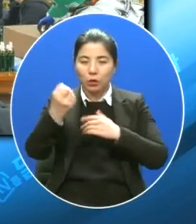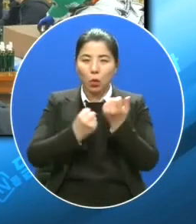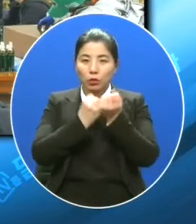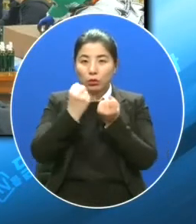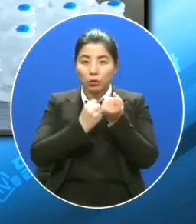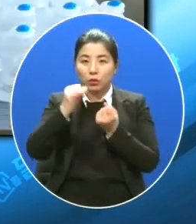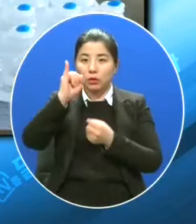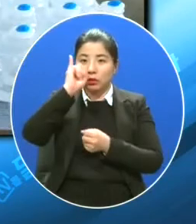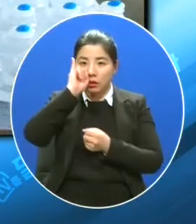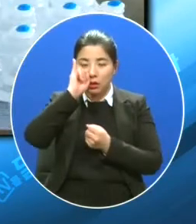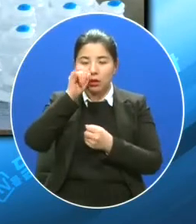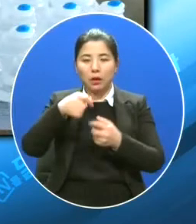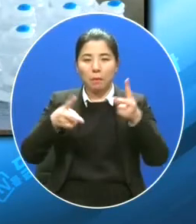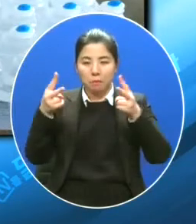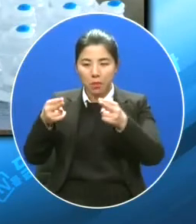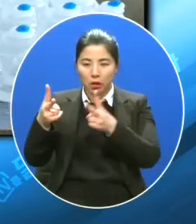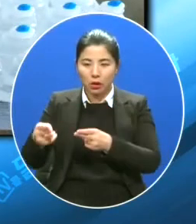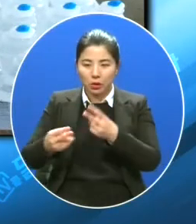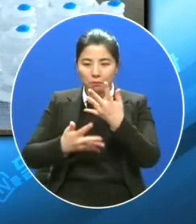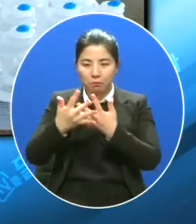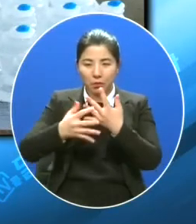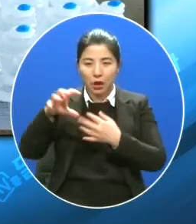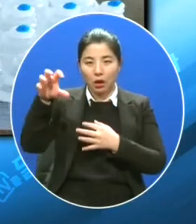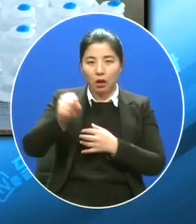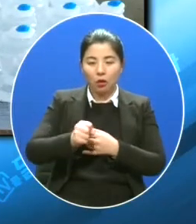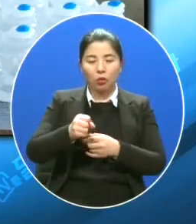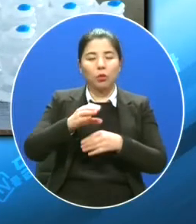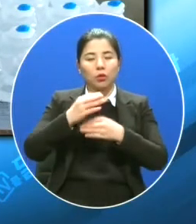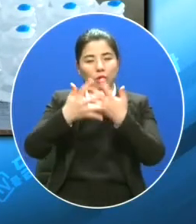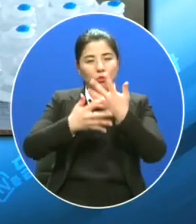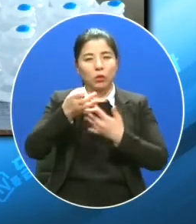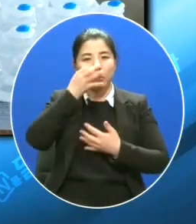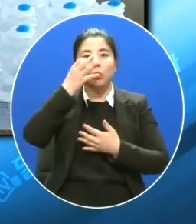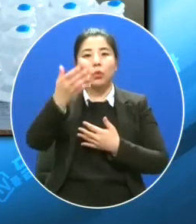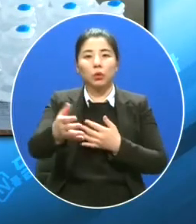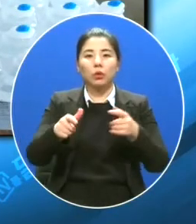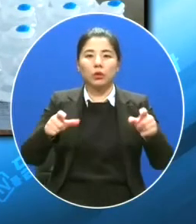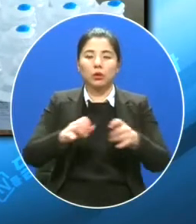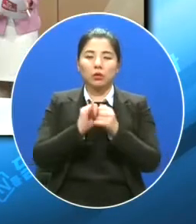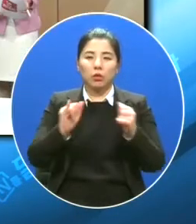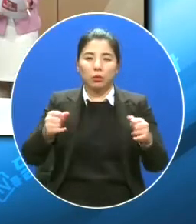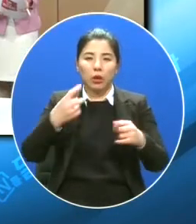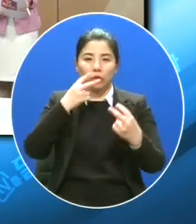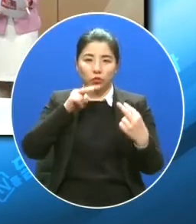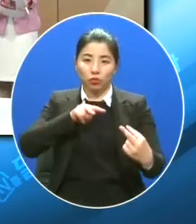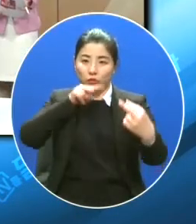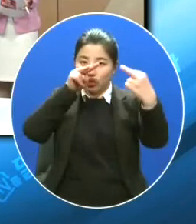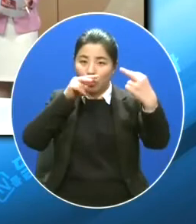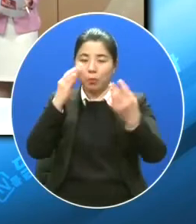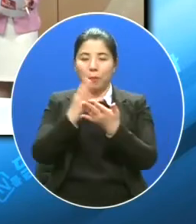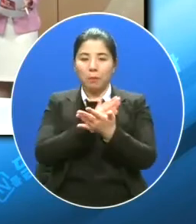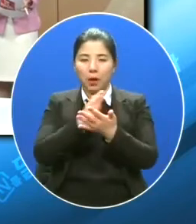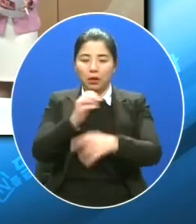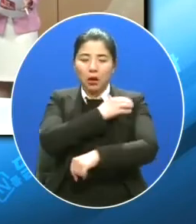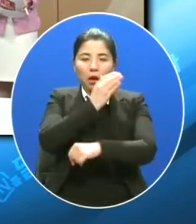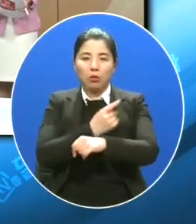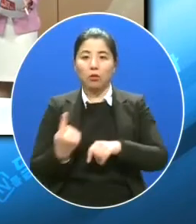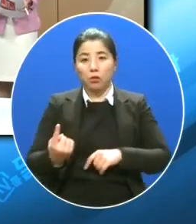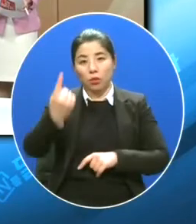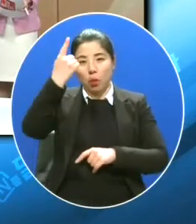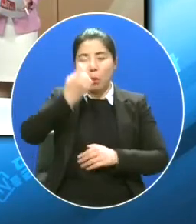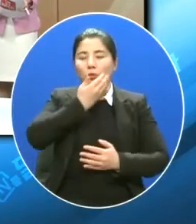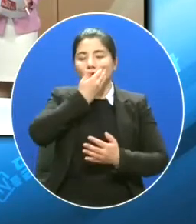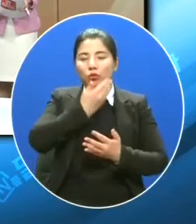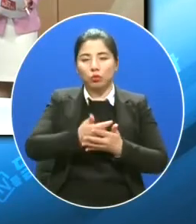기획력과 설득력 있는 편집 역량을 바탕으로 방송됨으로써 지역민들의 눈높이와 판단력을